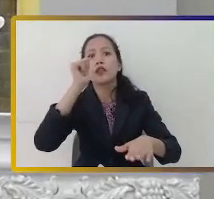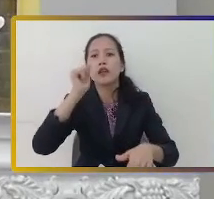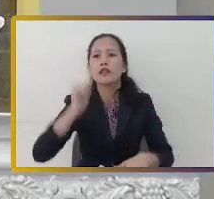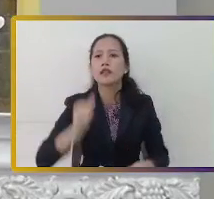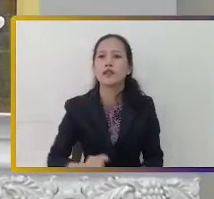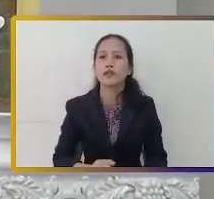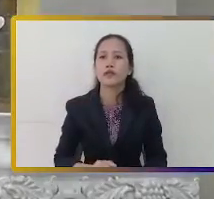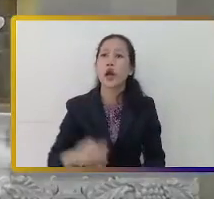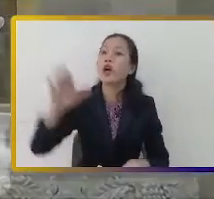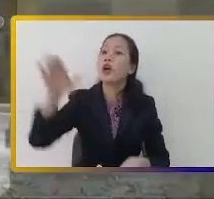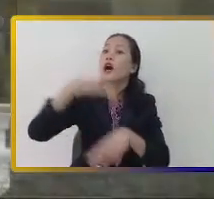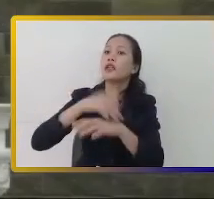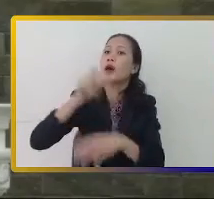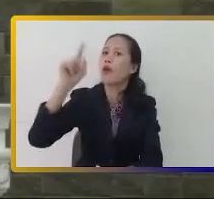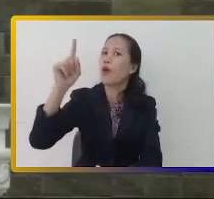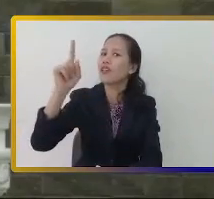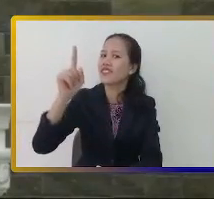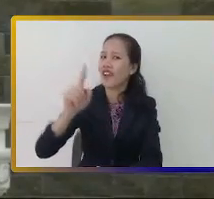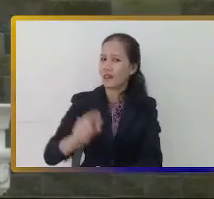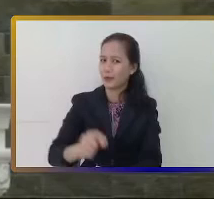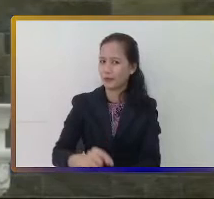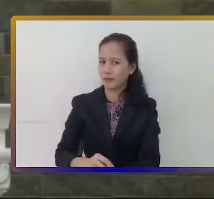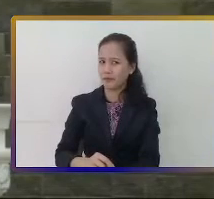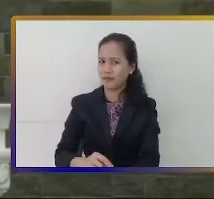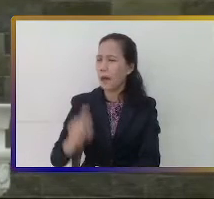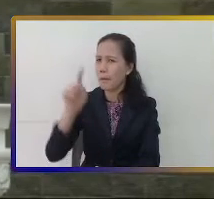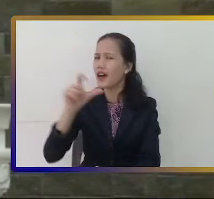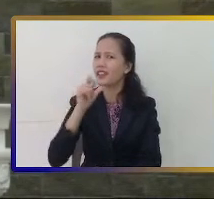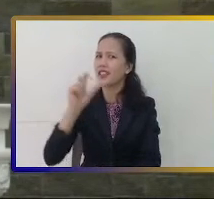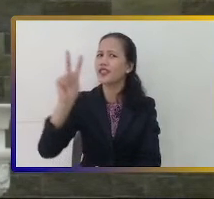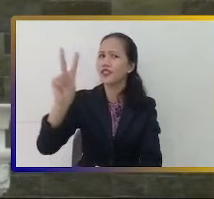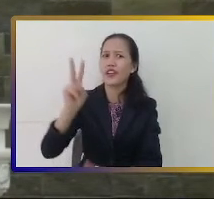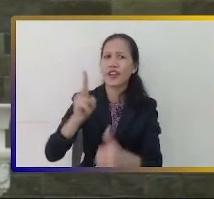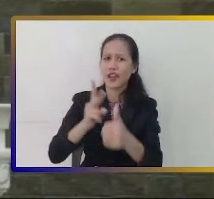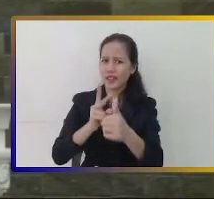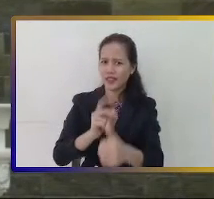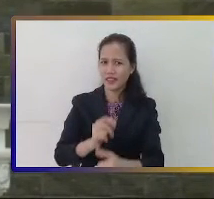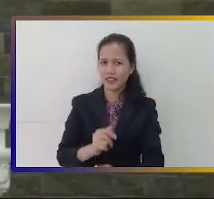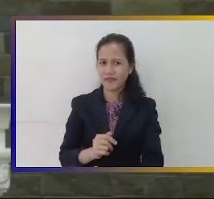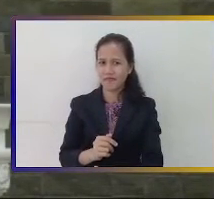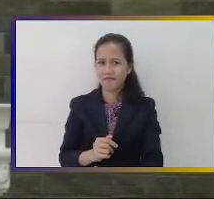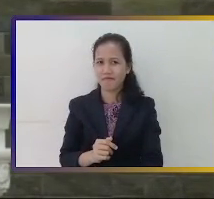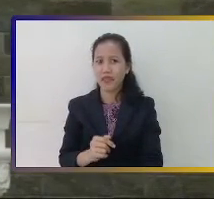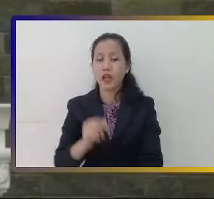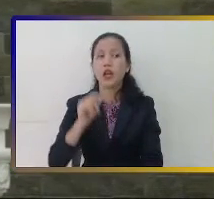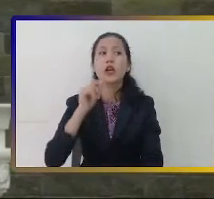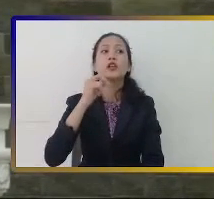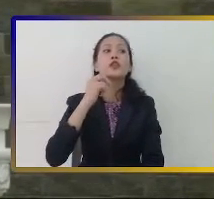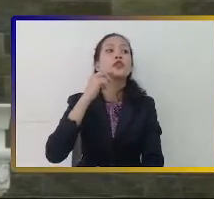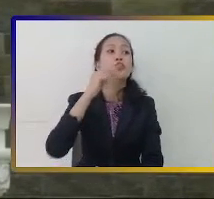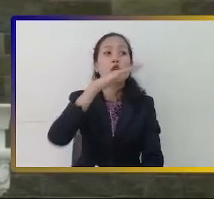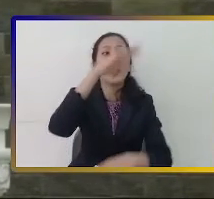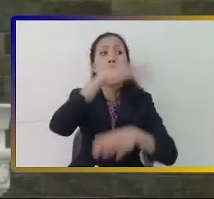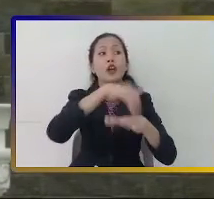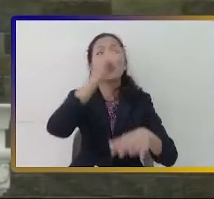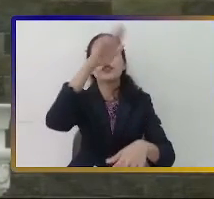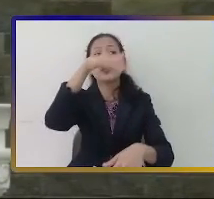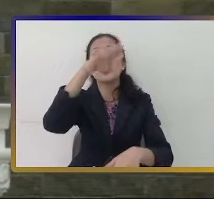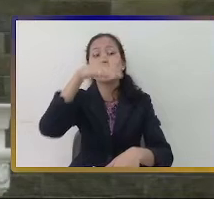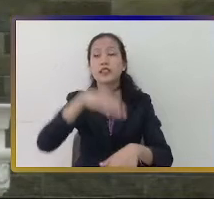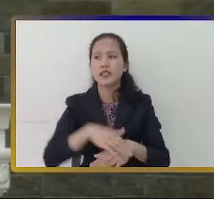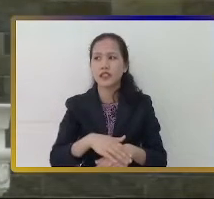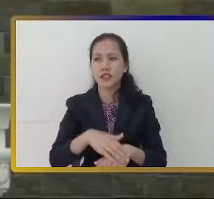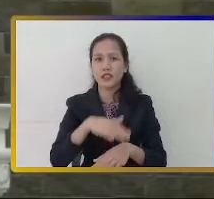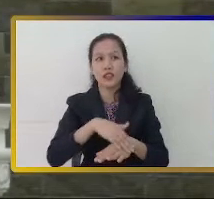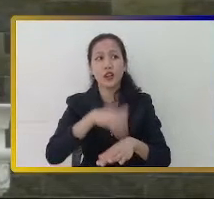tawag. Alam mo na yung mangyayari sa'yo. So bago pala yung unang sit-sit, nakabang na kami ng ate ko eh. Sa